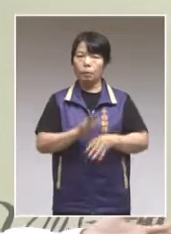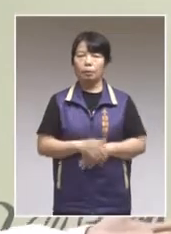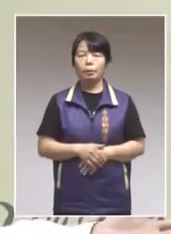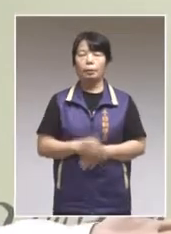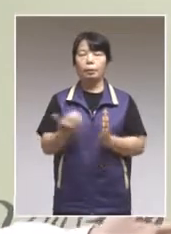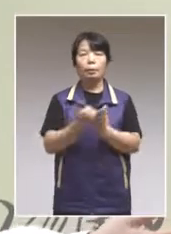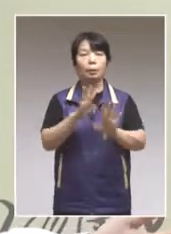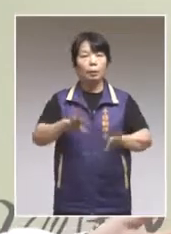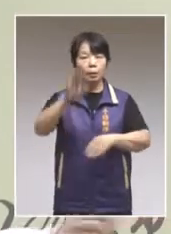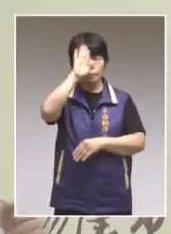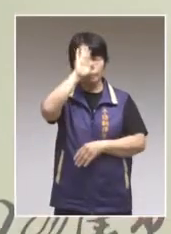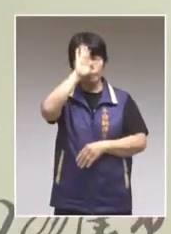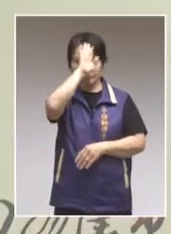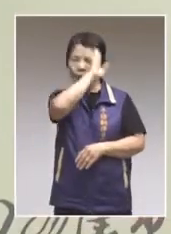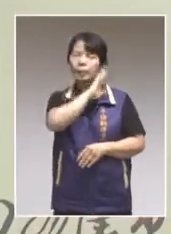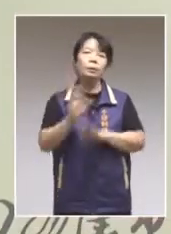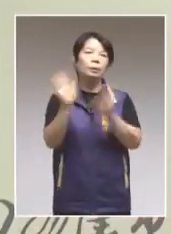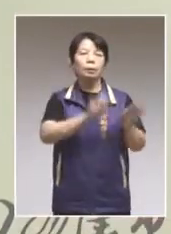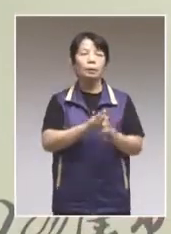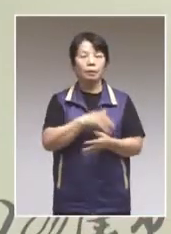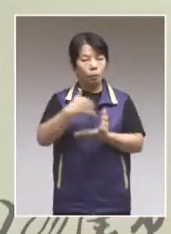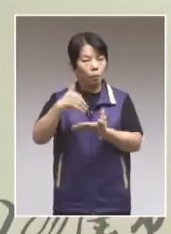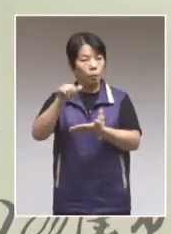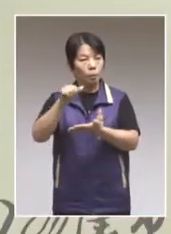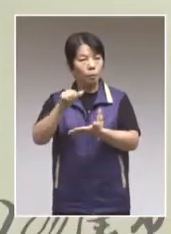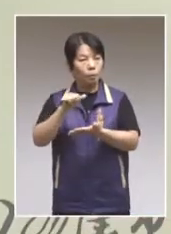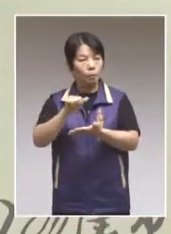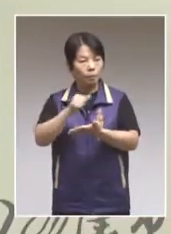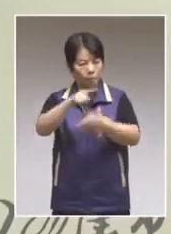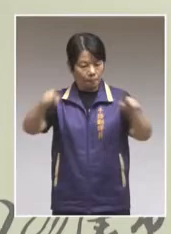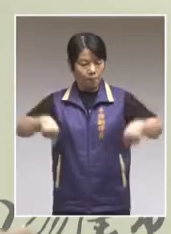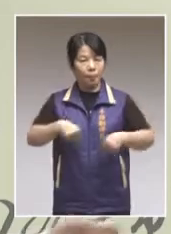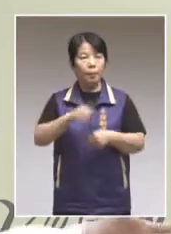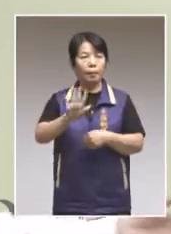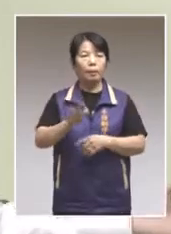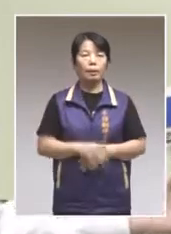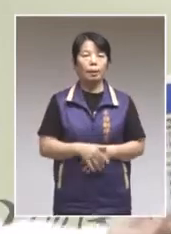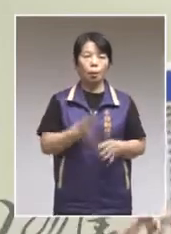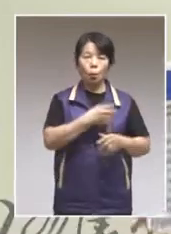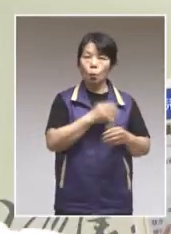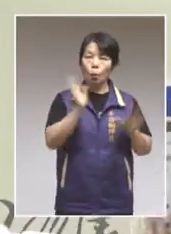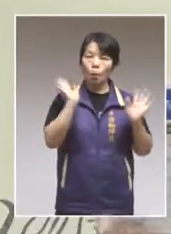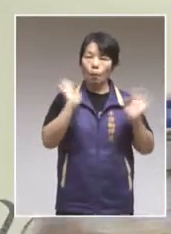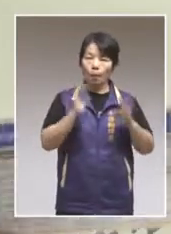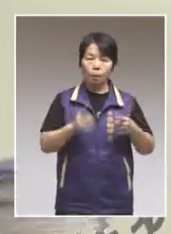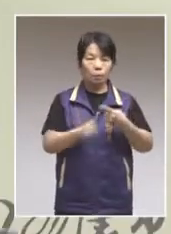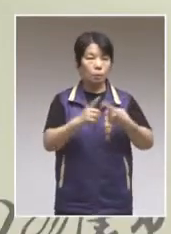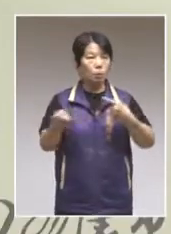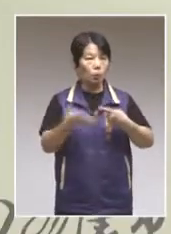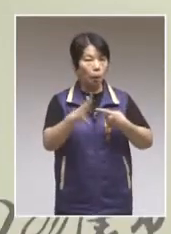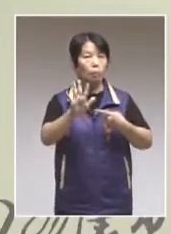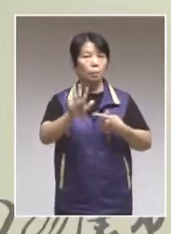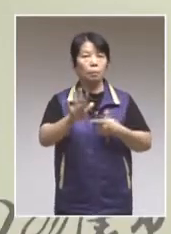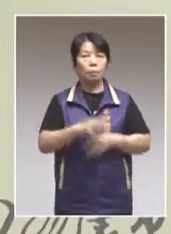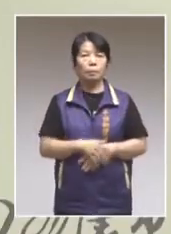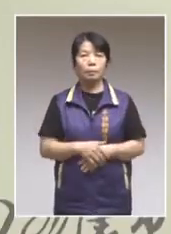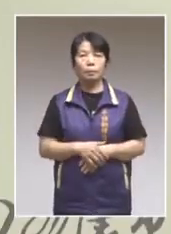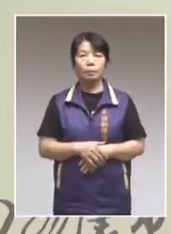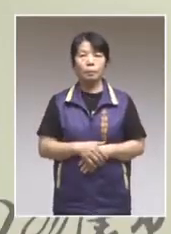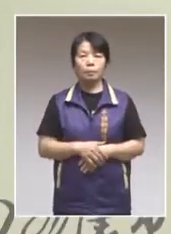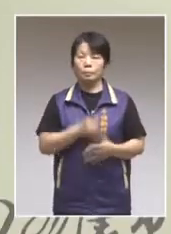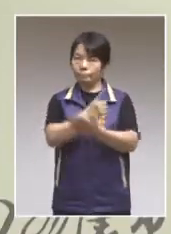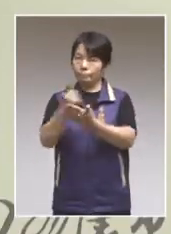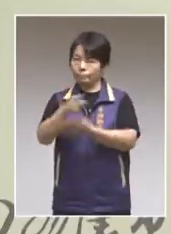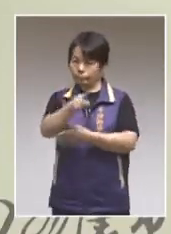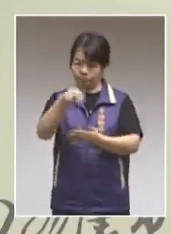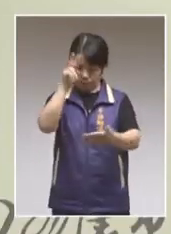个症状的统计表就是说假如染疫的话，我们小朋友常常会有一些症状那各位